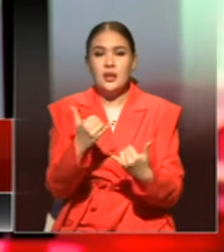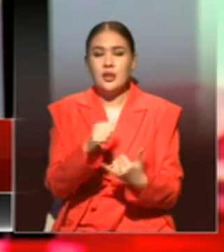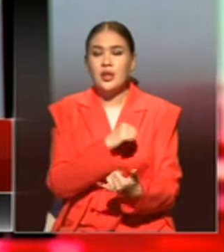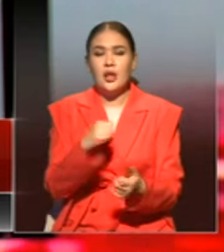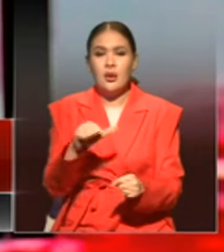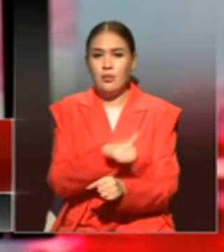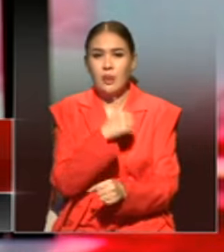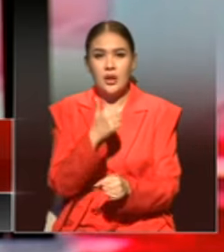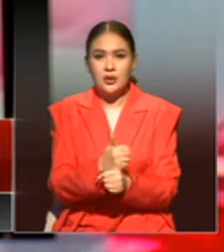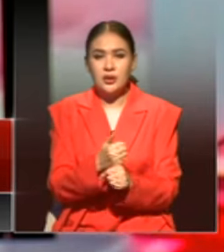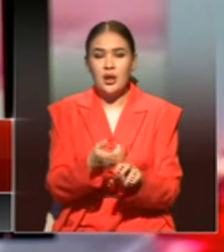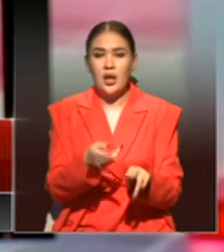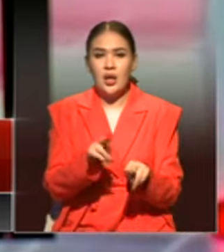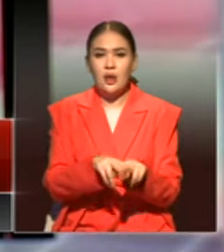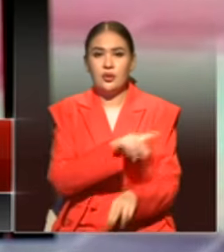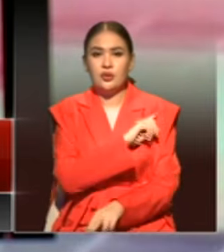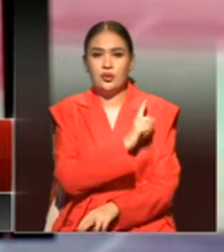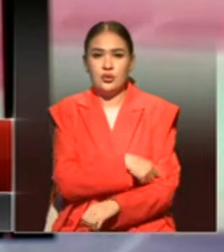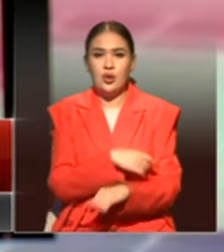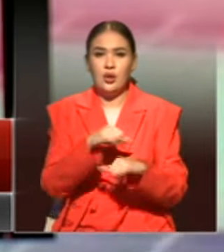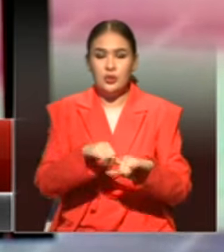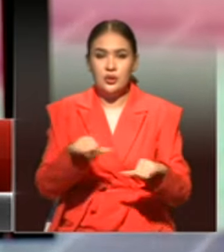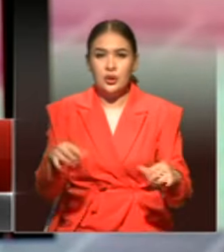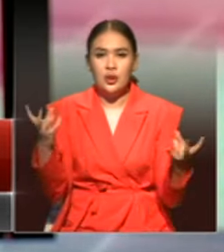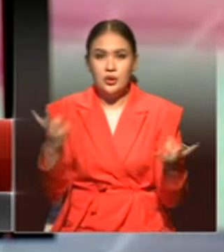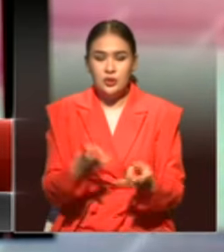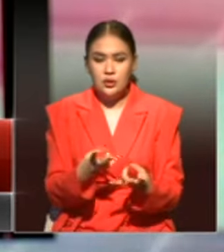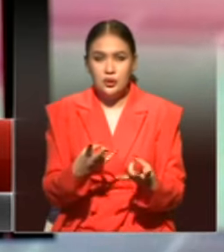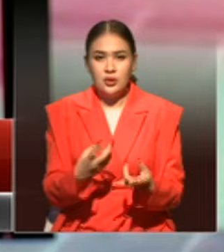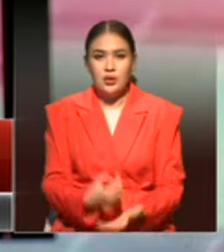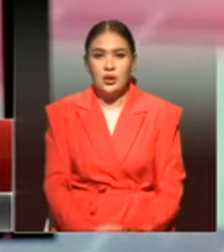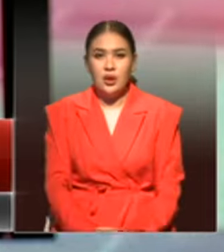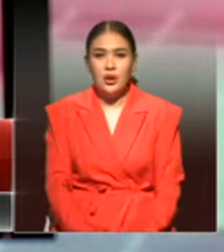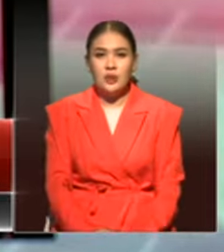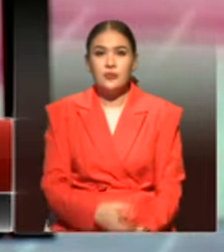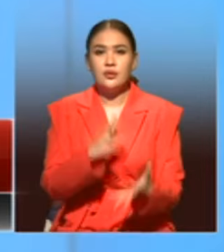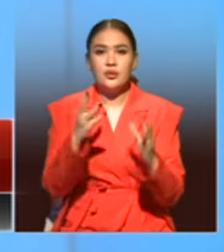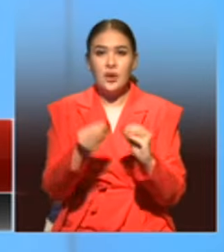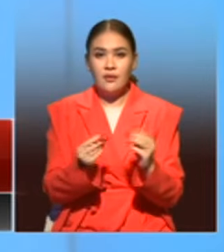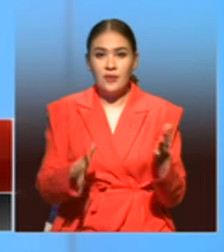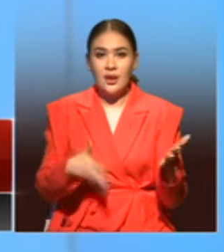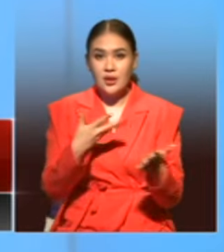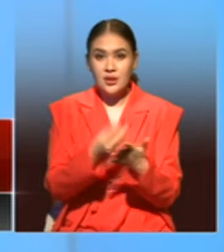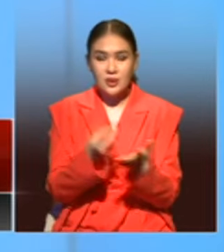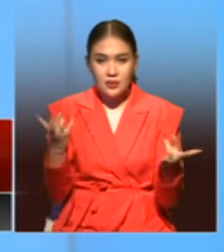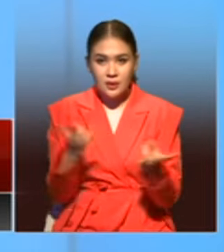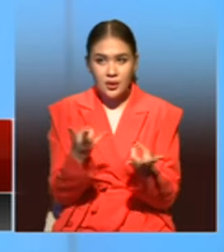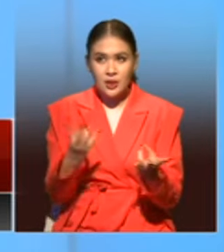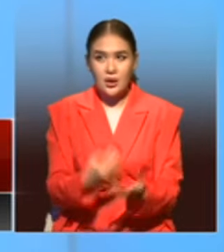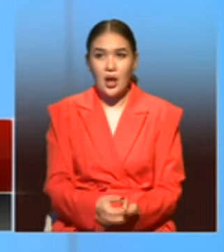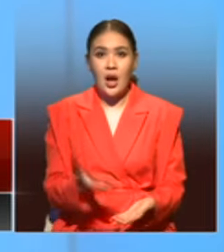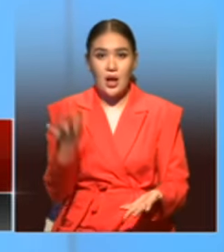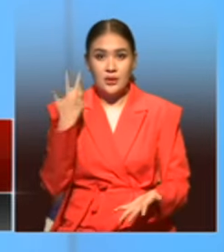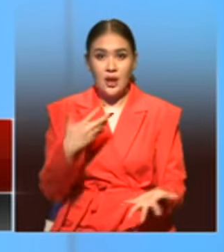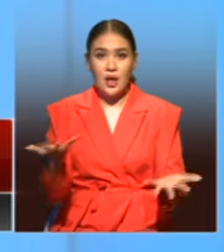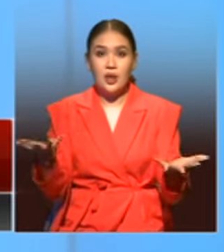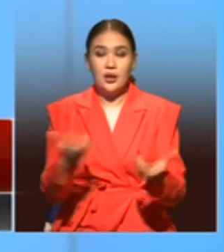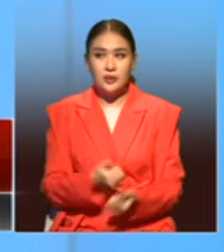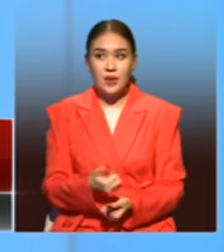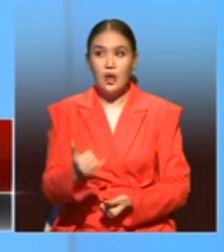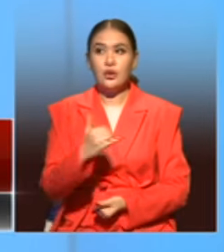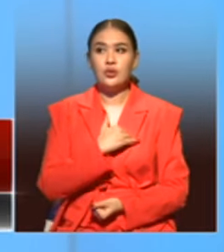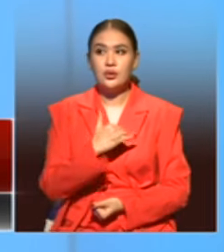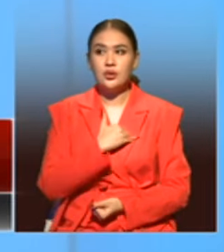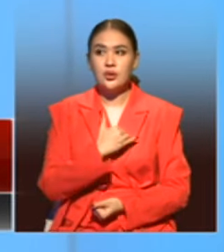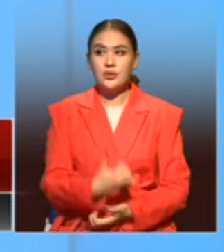производственный мощность дейді ғой, өндірістік күшімізді арттыру керек. Оны арттыру үшін, соответственно, финансирование керек. Ол финансирование алғанда, онда біз